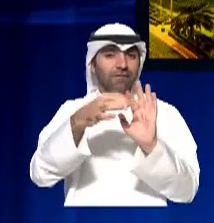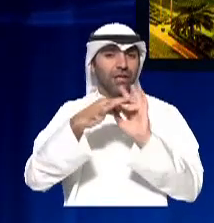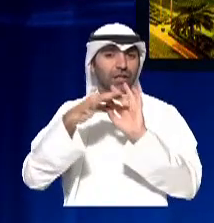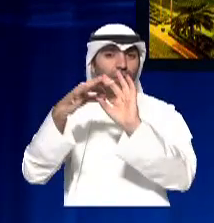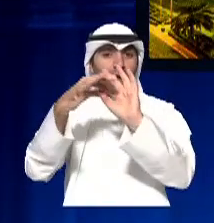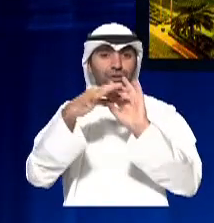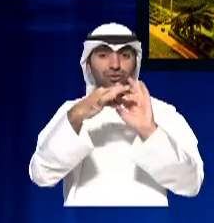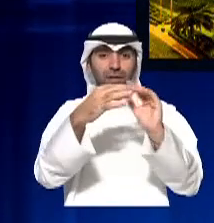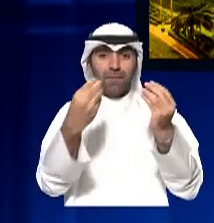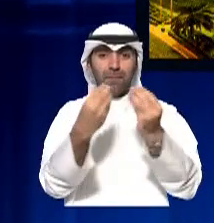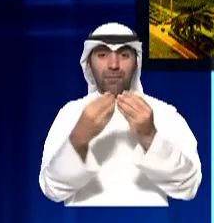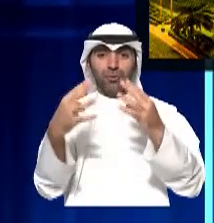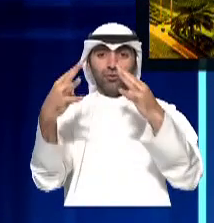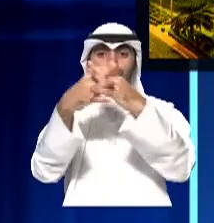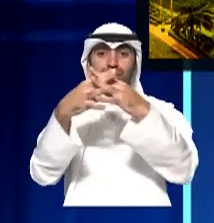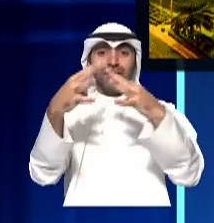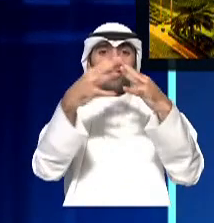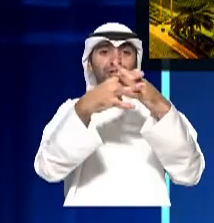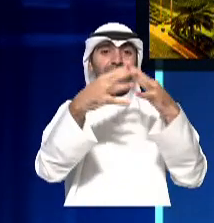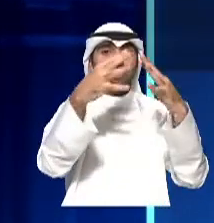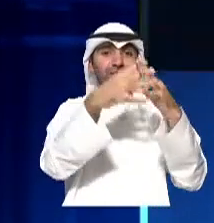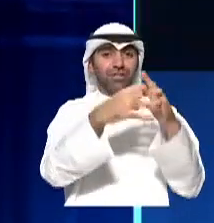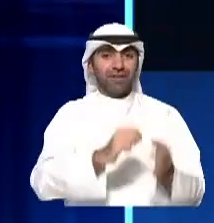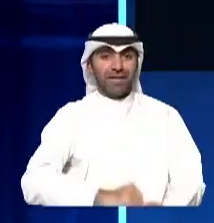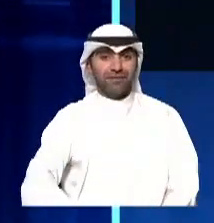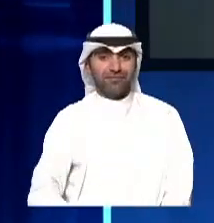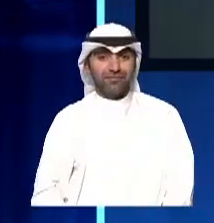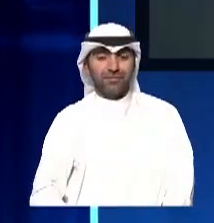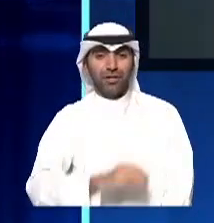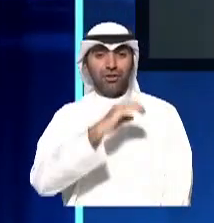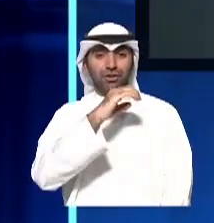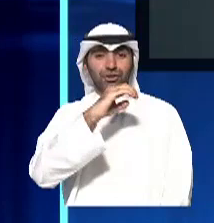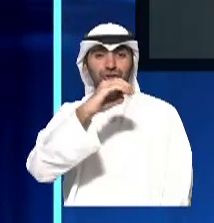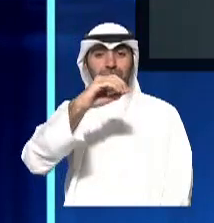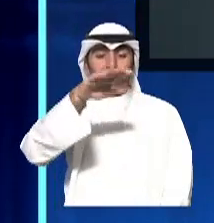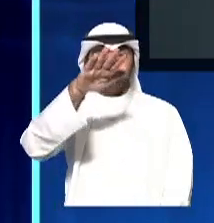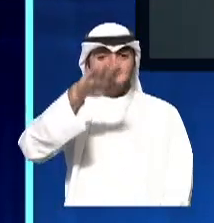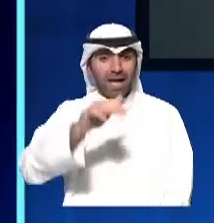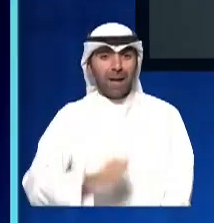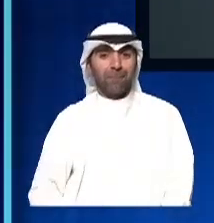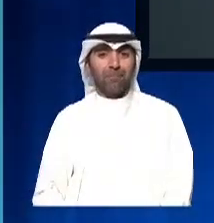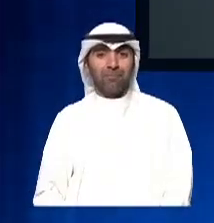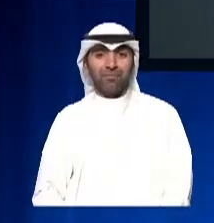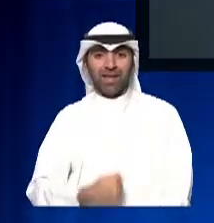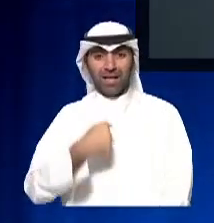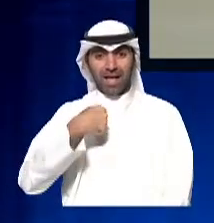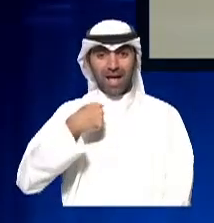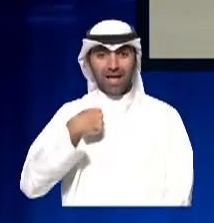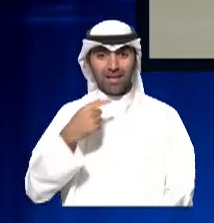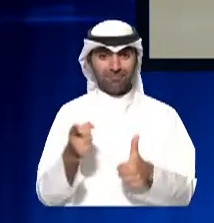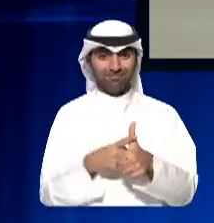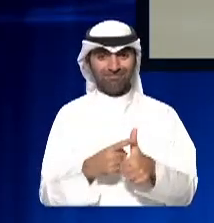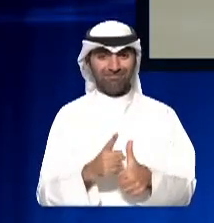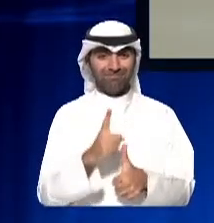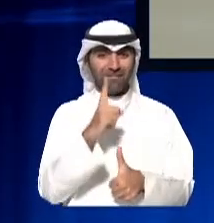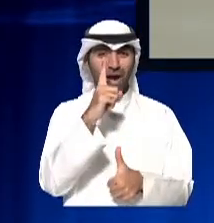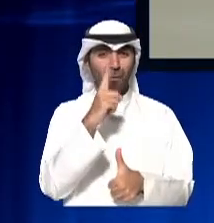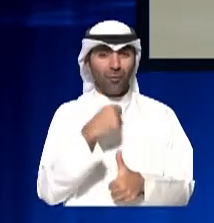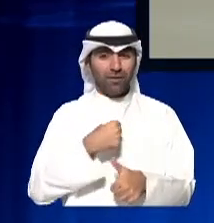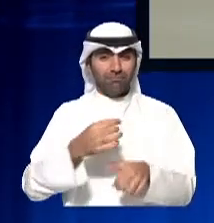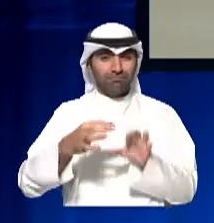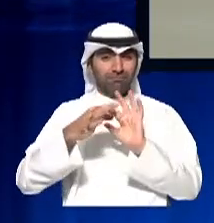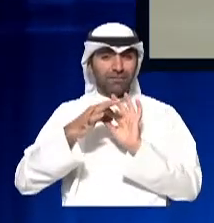جاء مثل ما ذكرت عقب ما تأكدت بعض الدراسات على الفعالية والمأمونية، وعلى هالأساس تم اعتماد